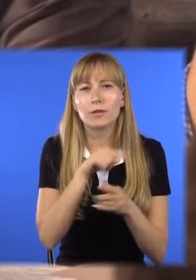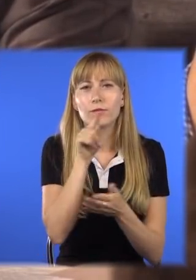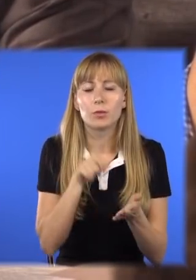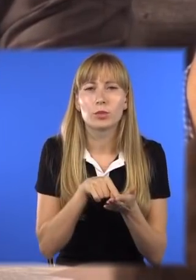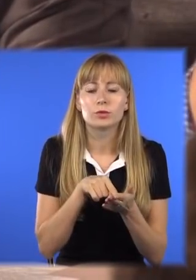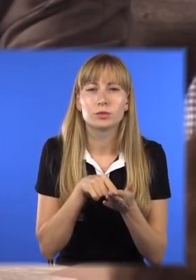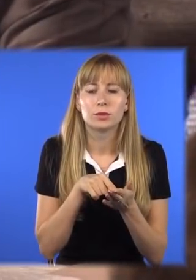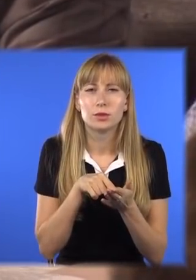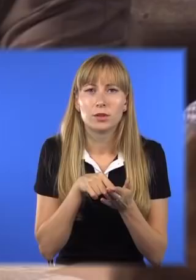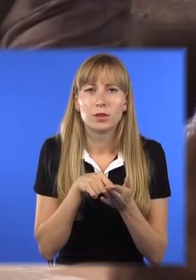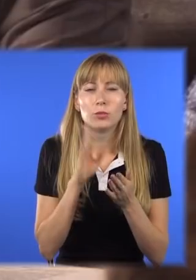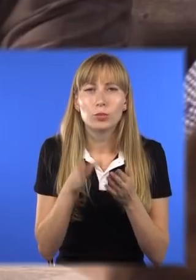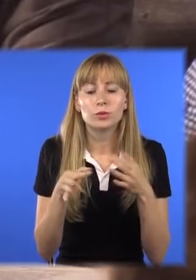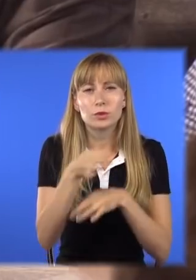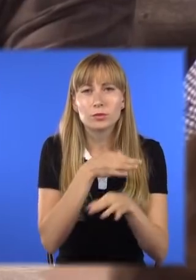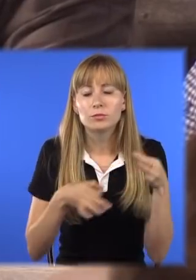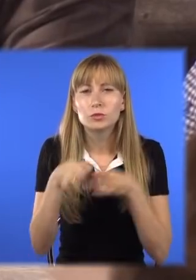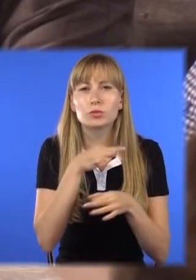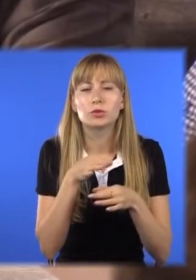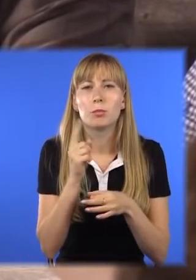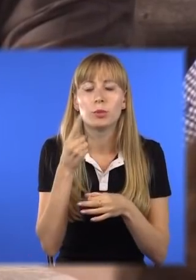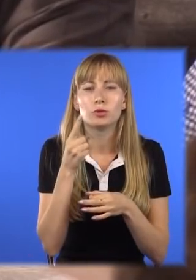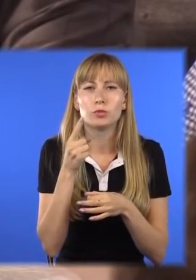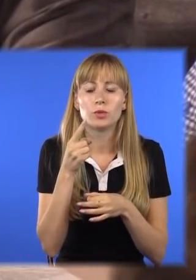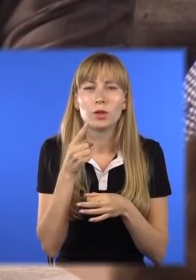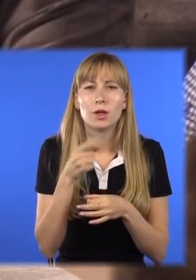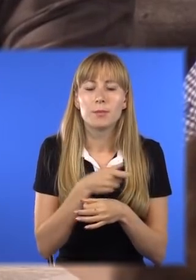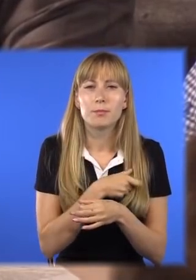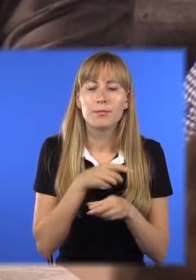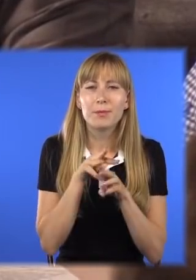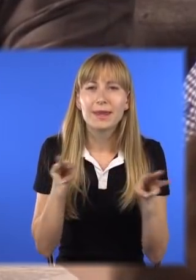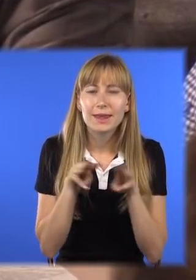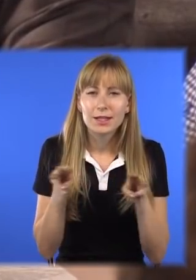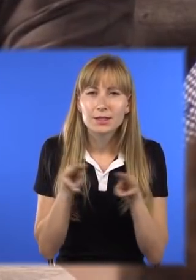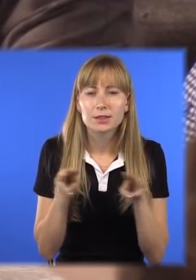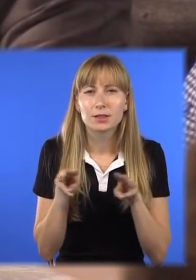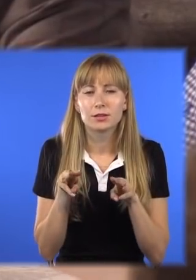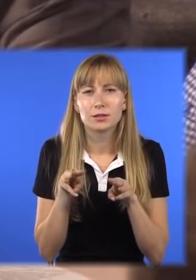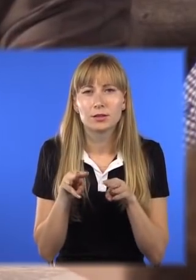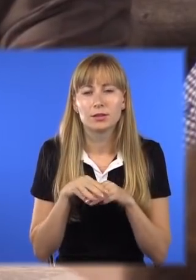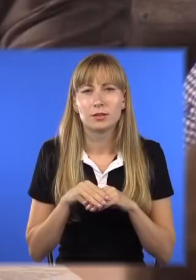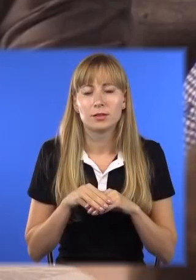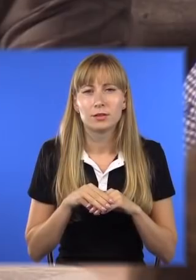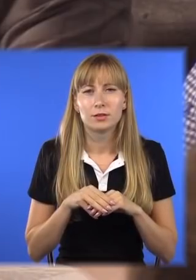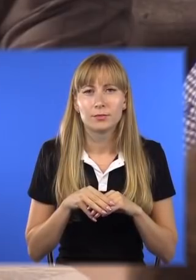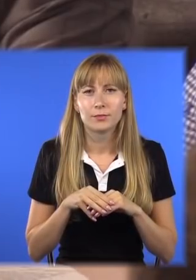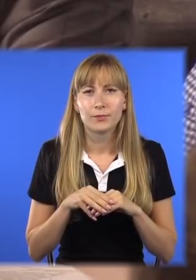даний час прем'єр-міністр з профільними міністерствами, з фондом